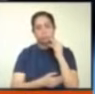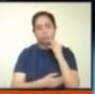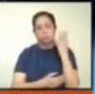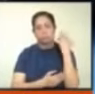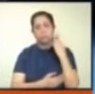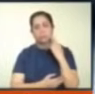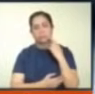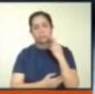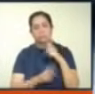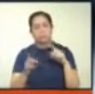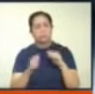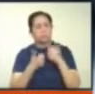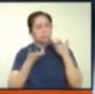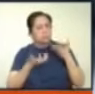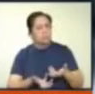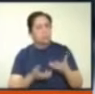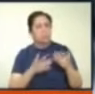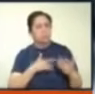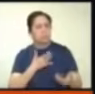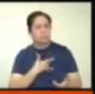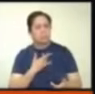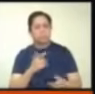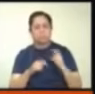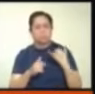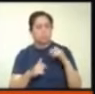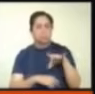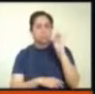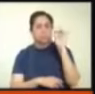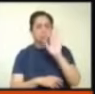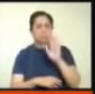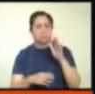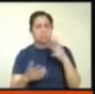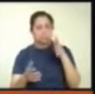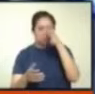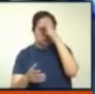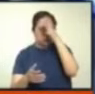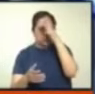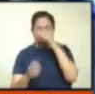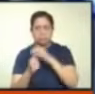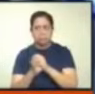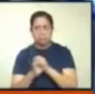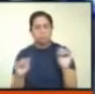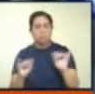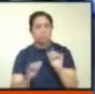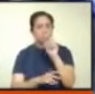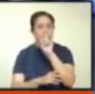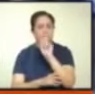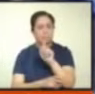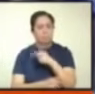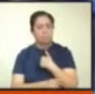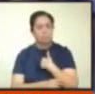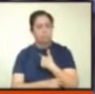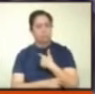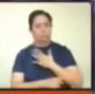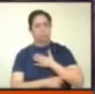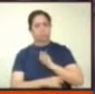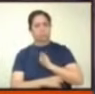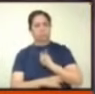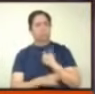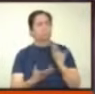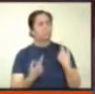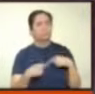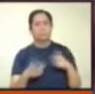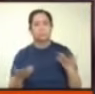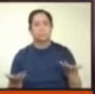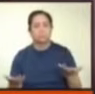Fe kung gaano kabigat para sa kanya na hindi pa rin mahanap ang labi ng ama. Yun din ang tanong na tinatanong ko ngayon sa sarili ko kung saan ako